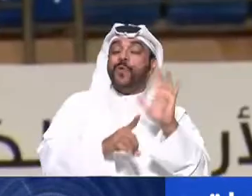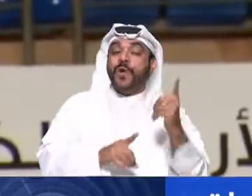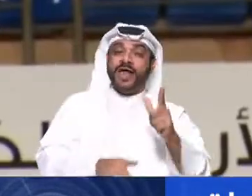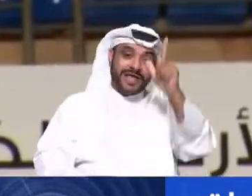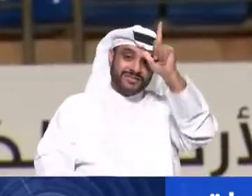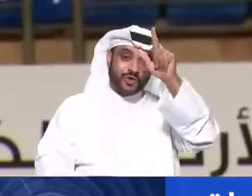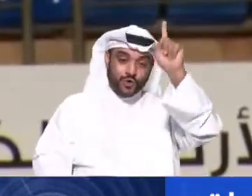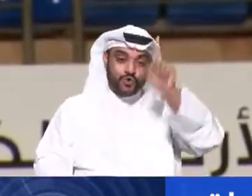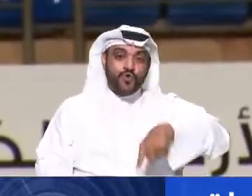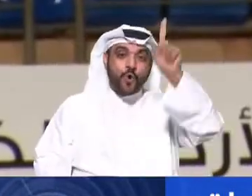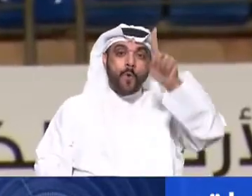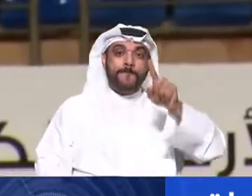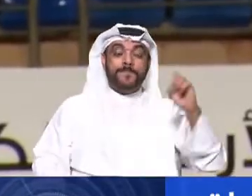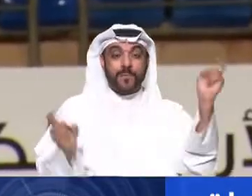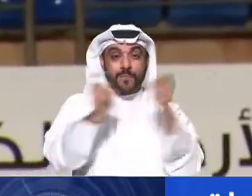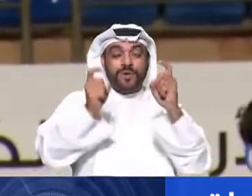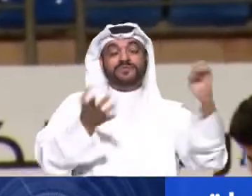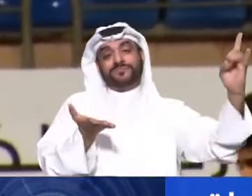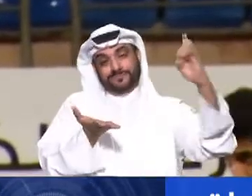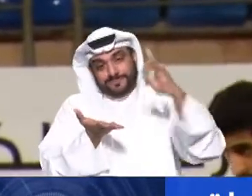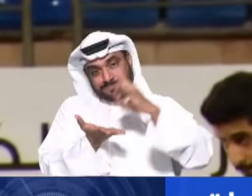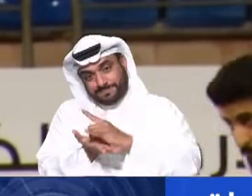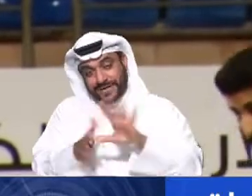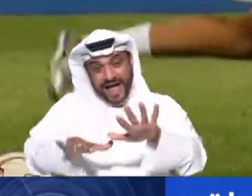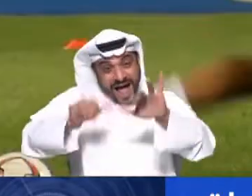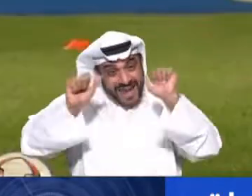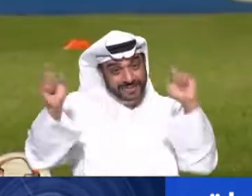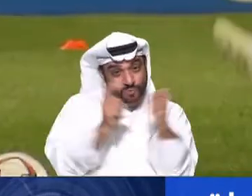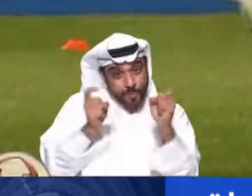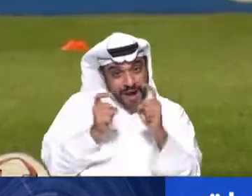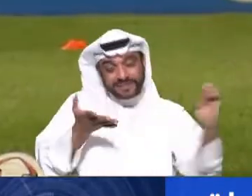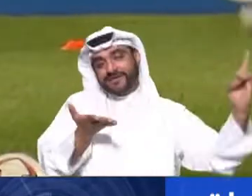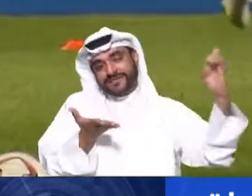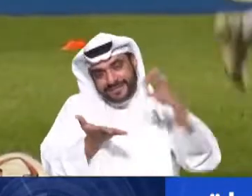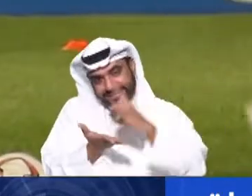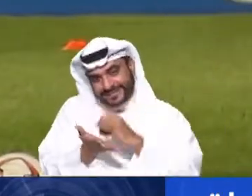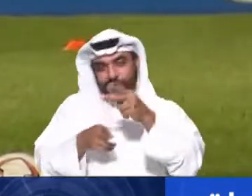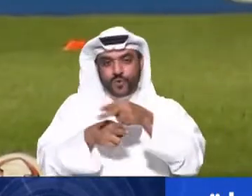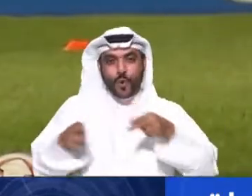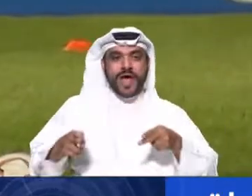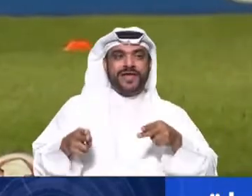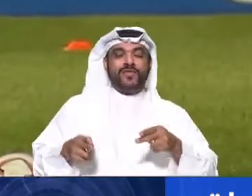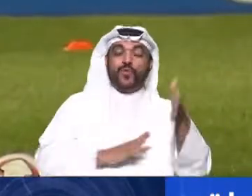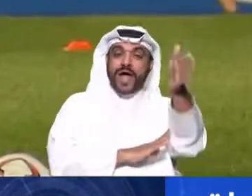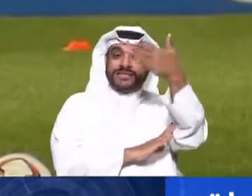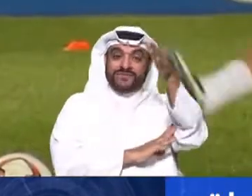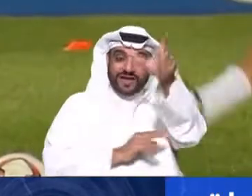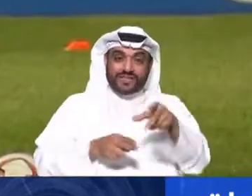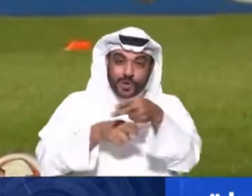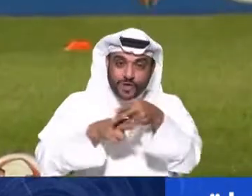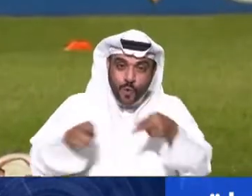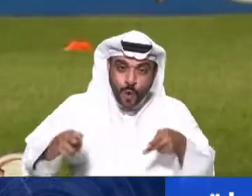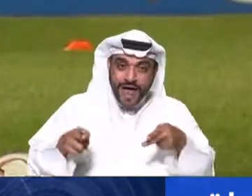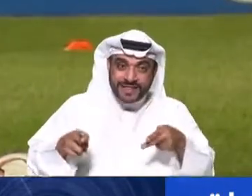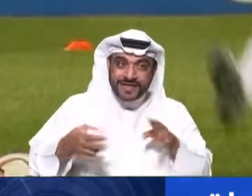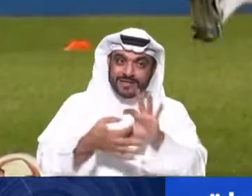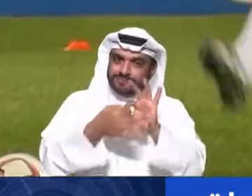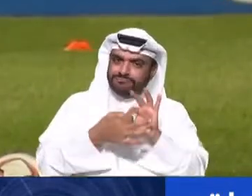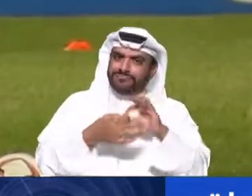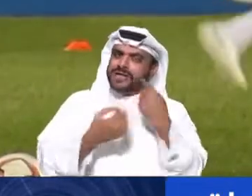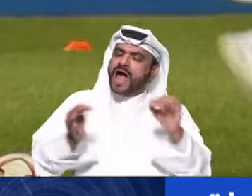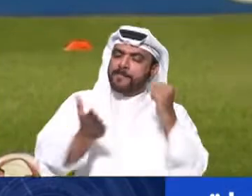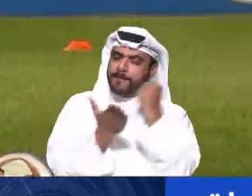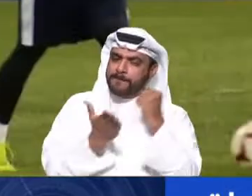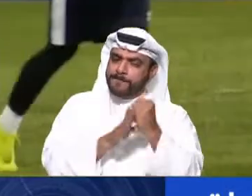يوم المباراة، وتعود إلى البلاد عقب نهاية المباراة مباشرة. وتقوم سفارة دولة الكويت بالأردن على إتمام